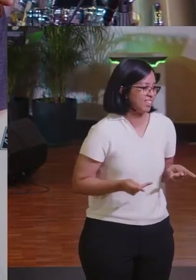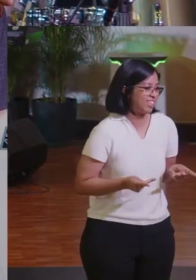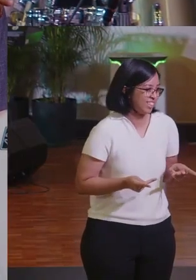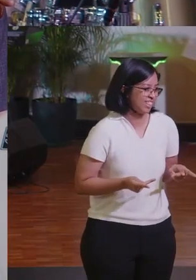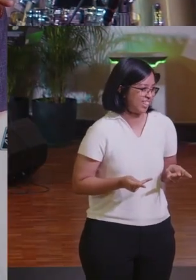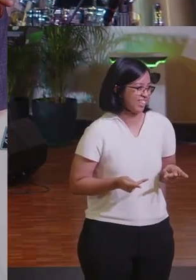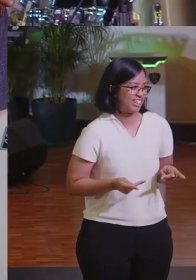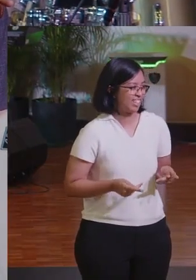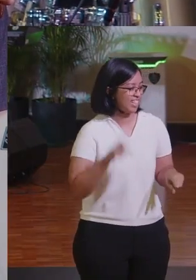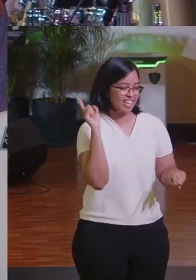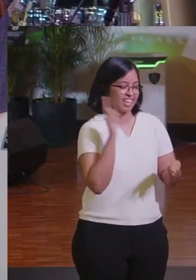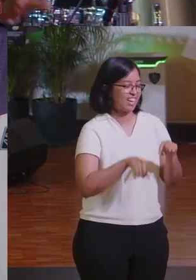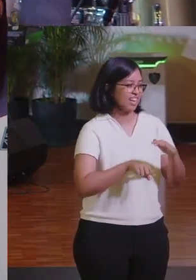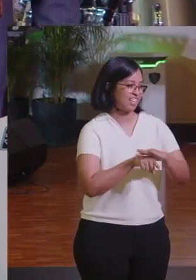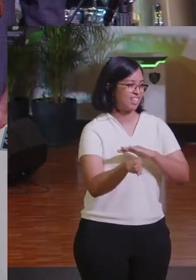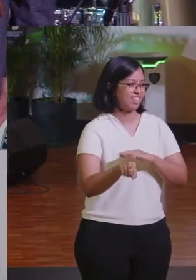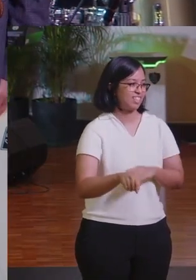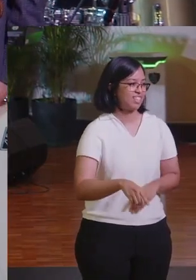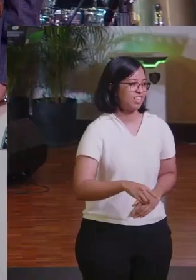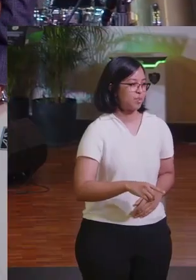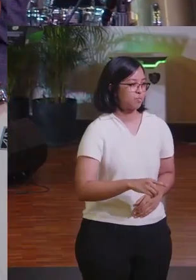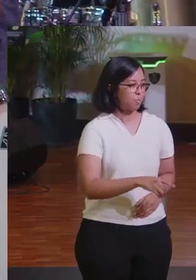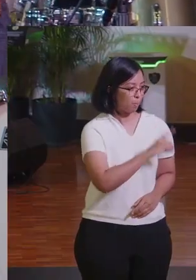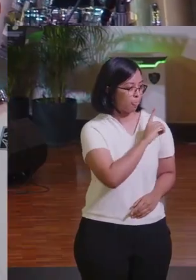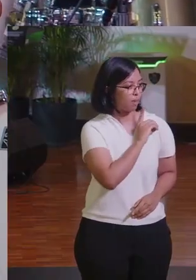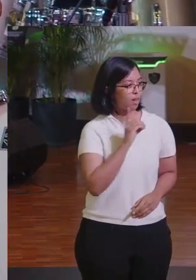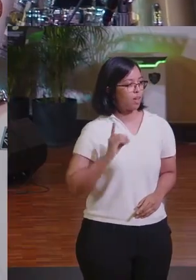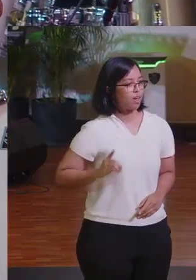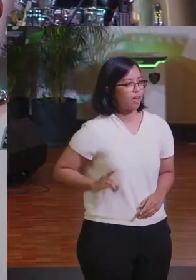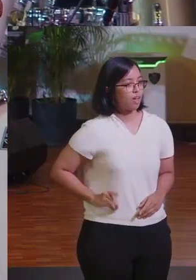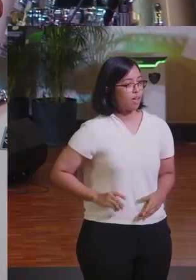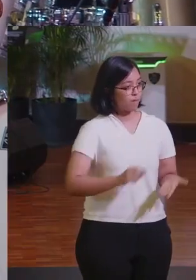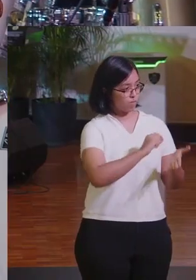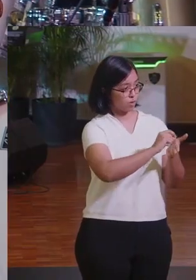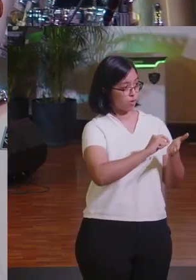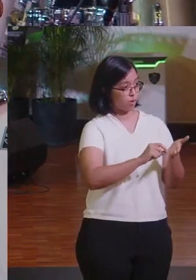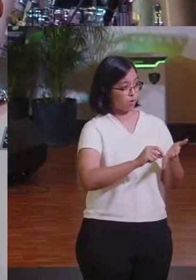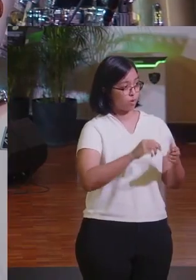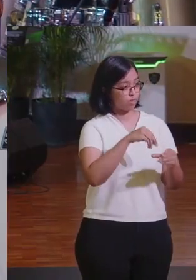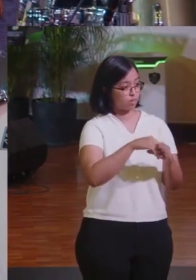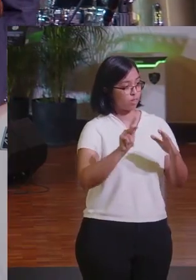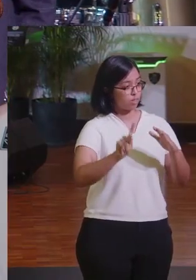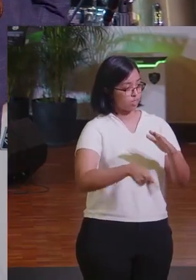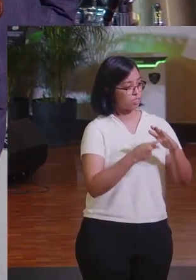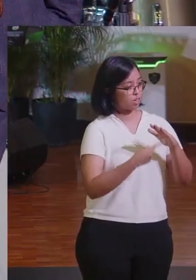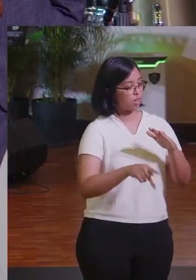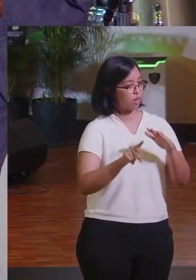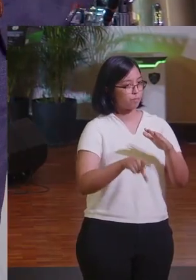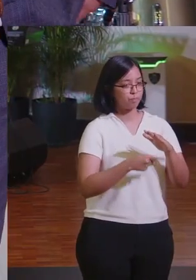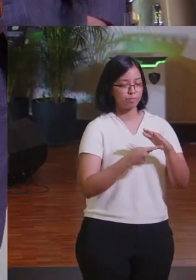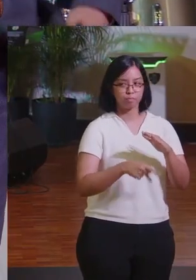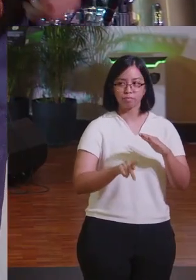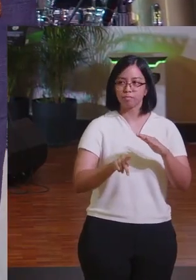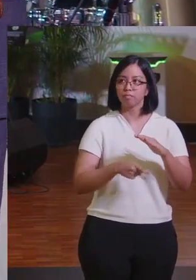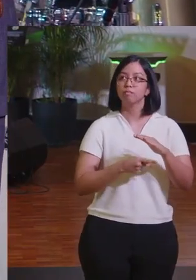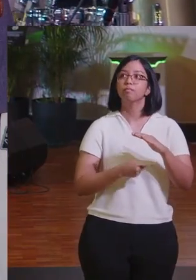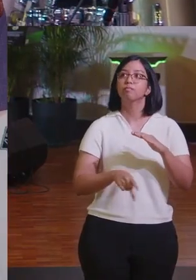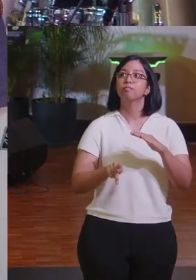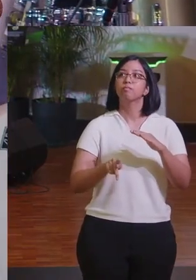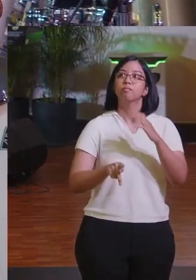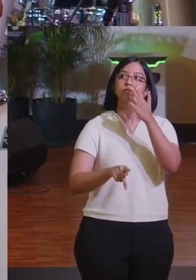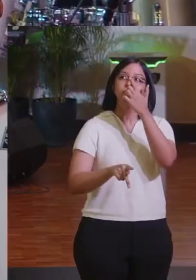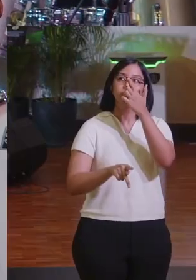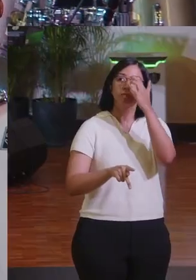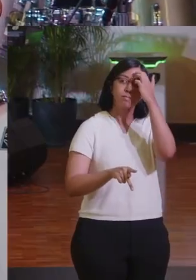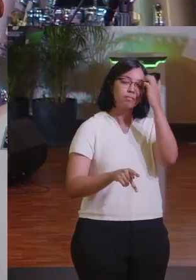napakaganda ng kanyang isinulat sa 137, Psalm 139 I should say. Psalm 139